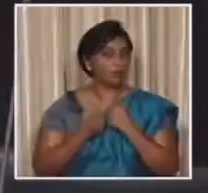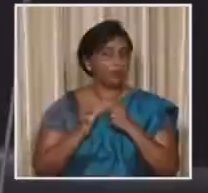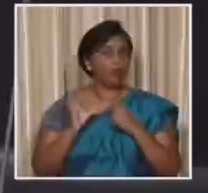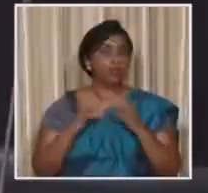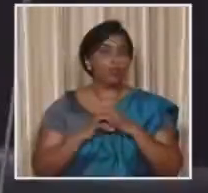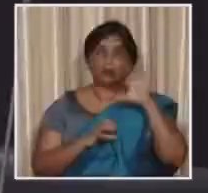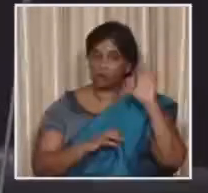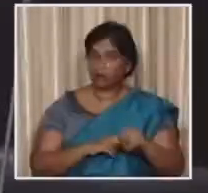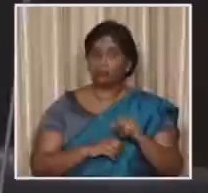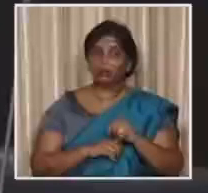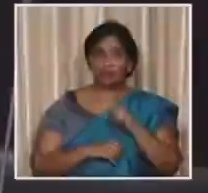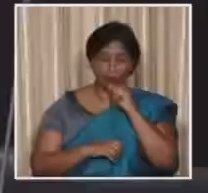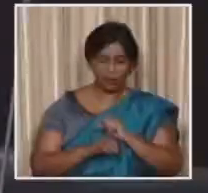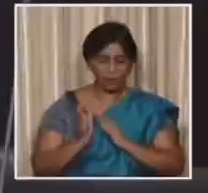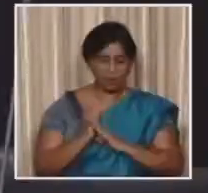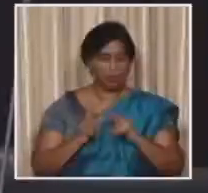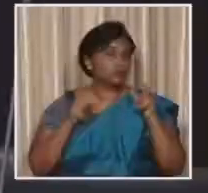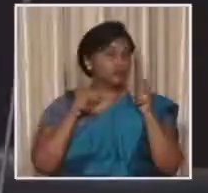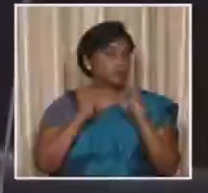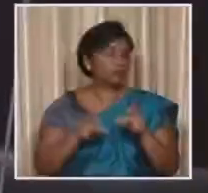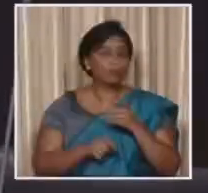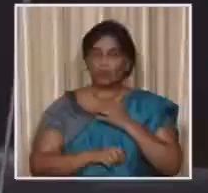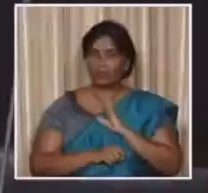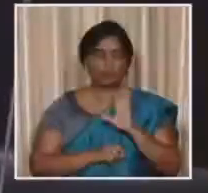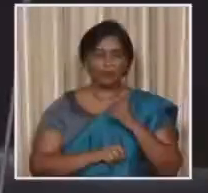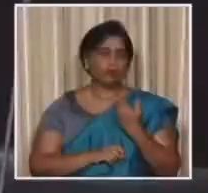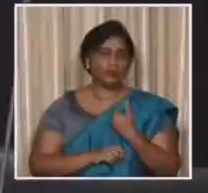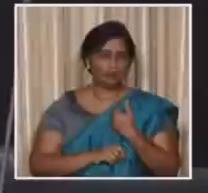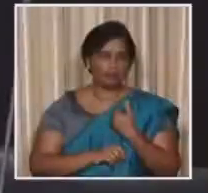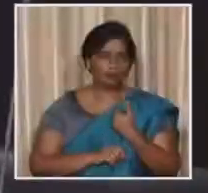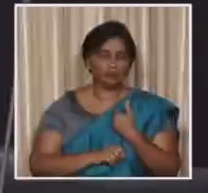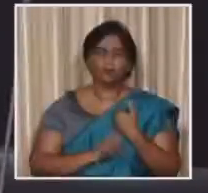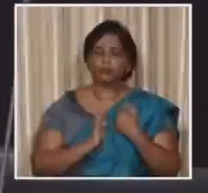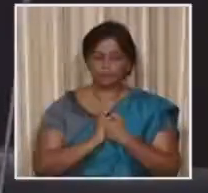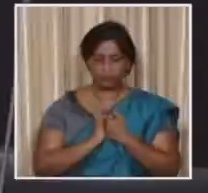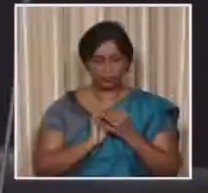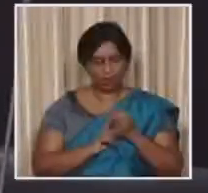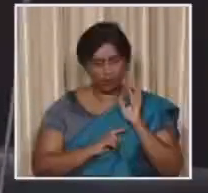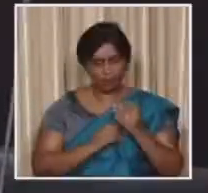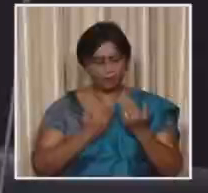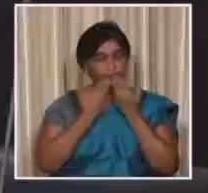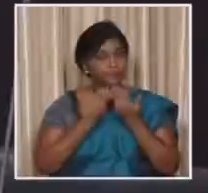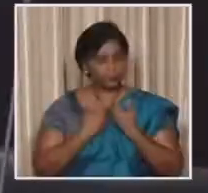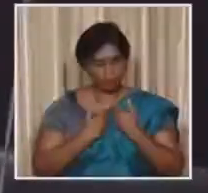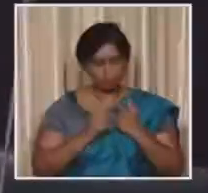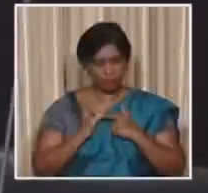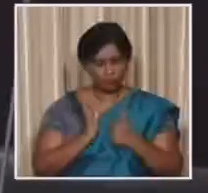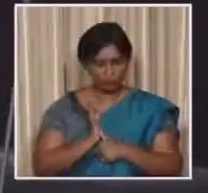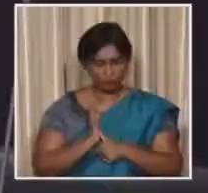palata genne kisima madhya thanam karanna nemei garu janadhipathuma upades dunna me